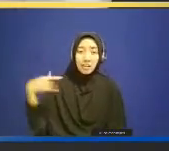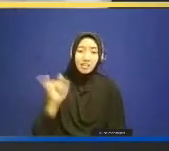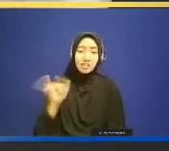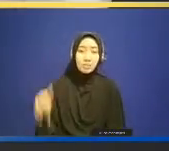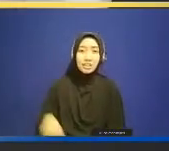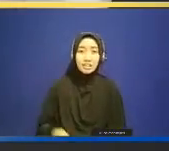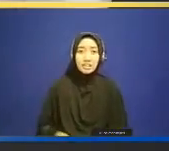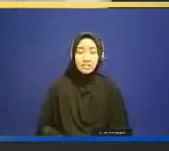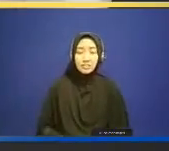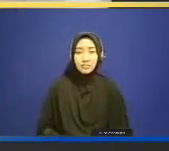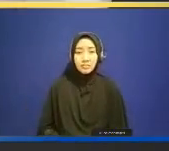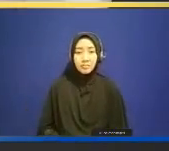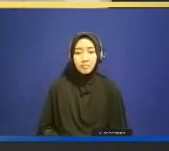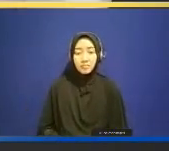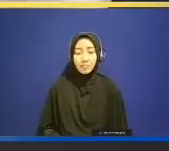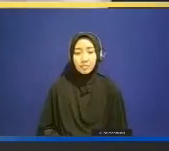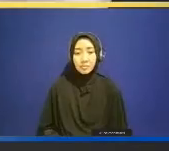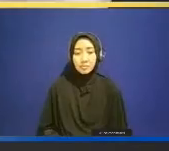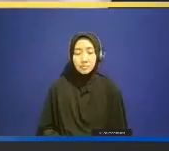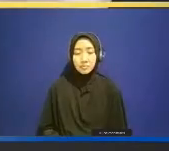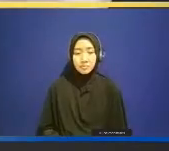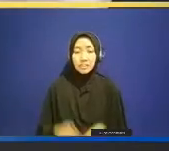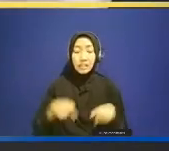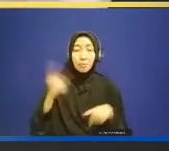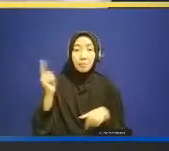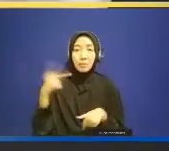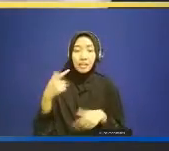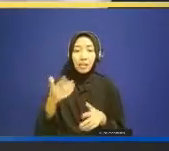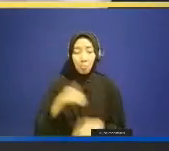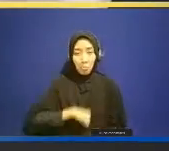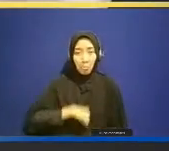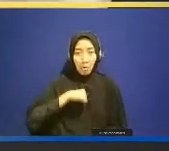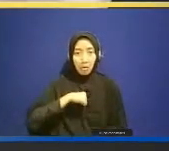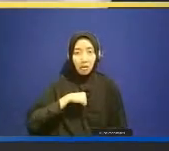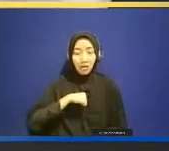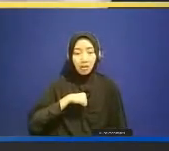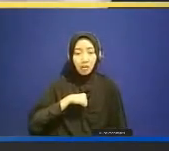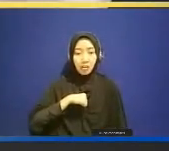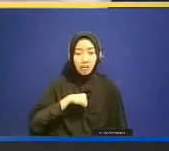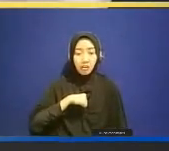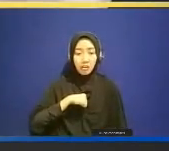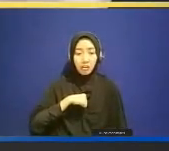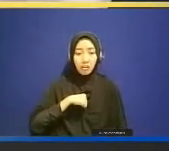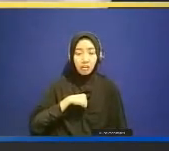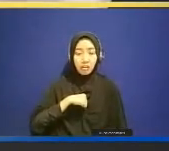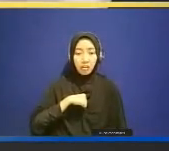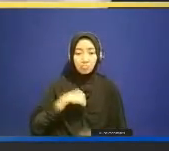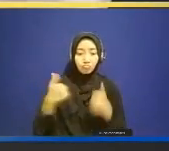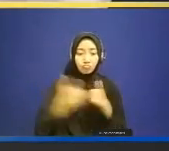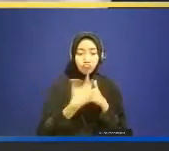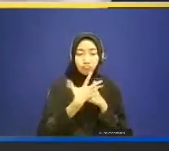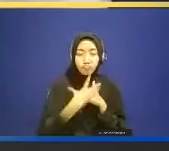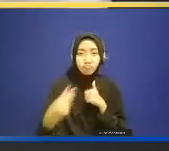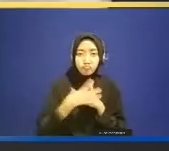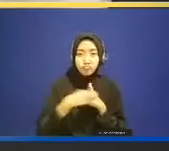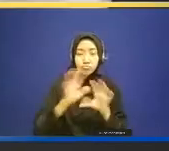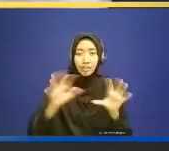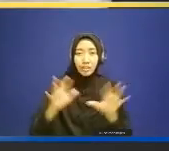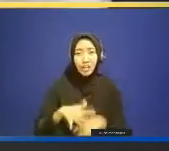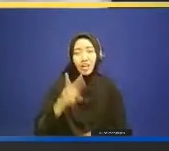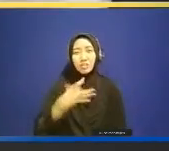ini sekarang pemerintah bangga Kalau over subscribe harusnya prihatin